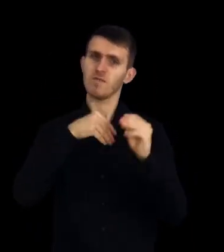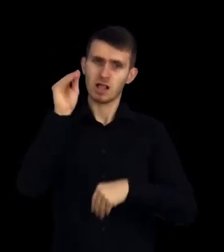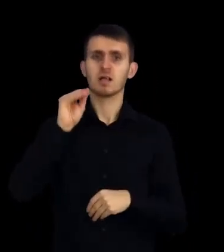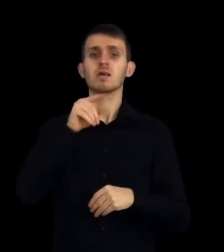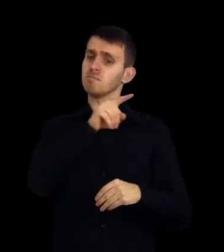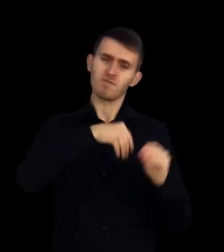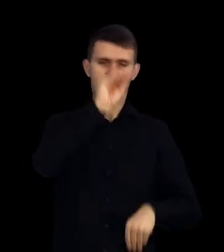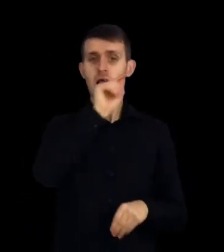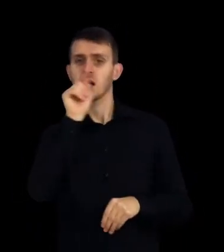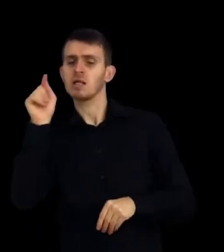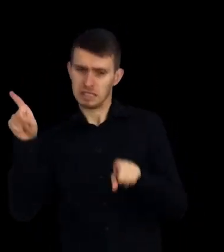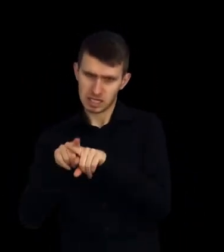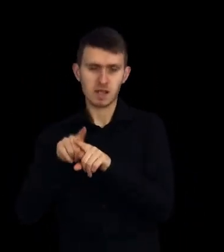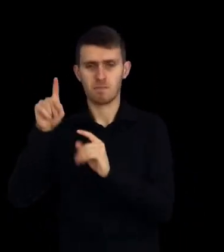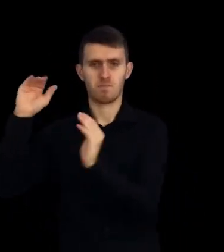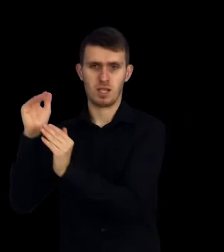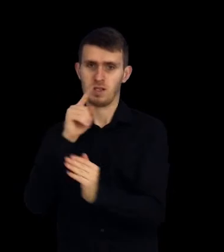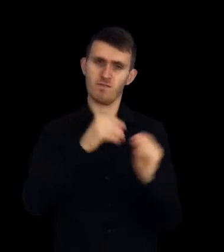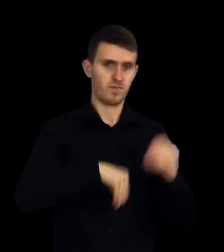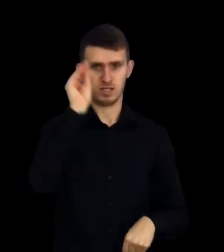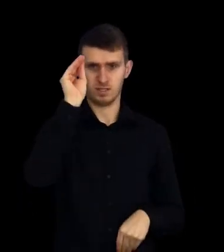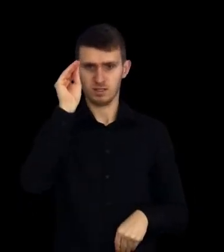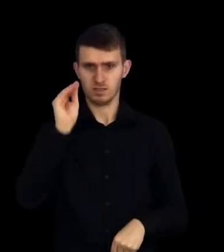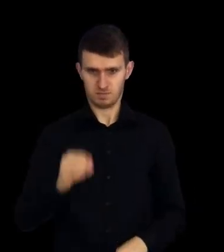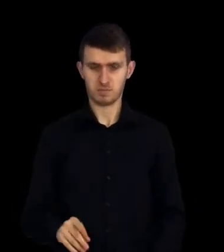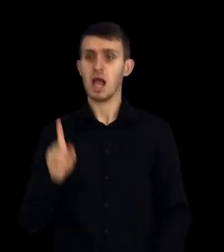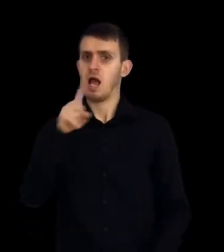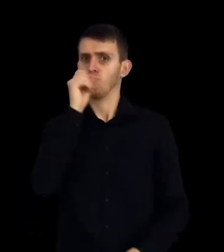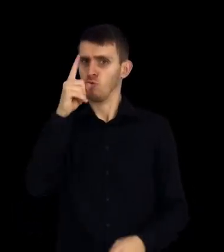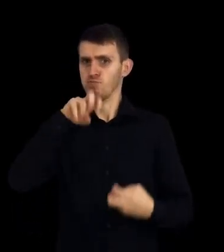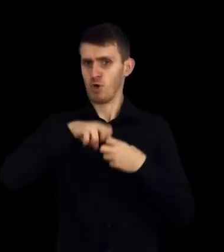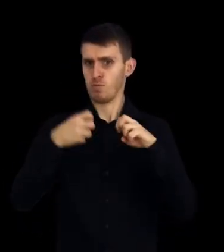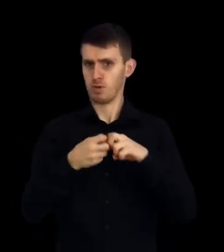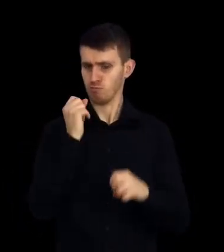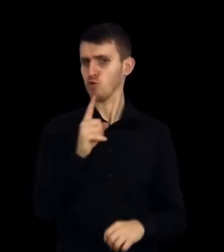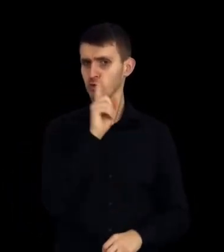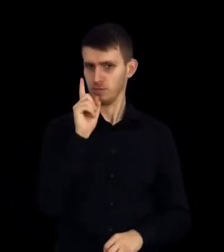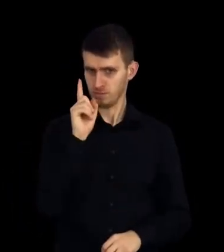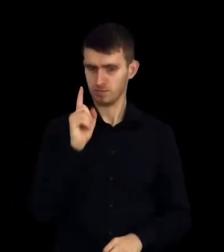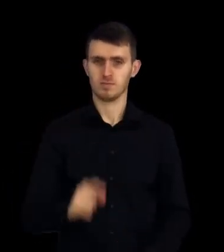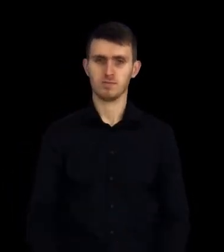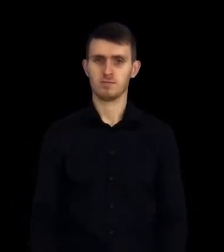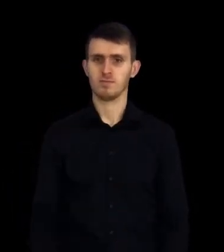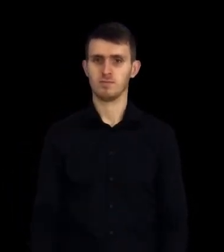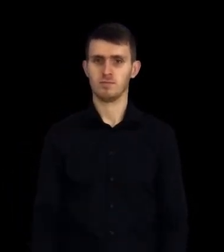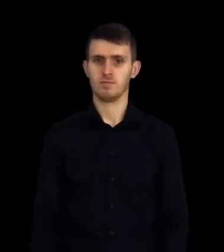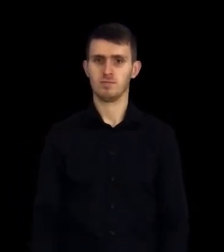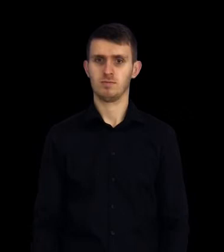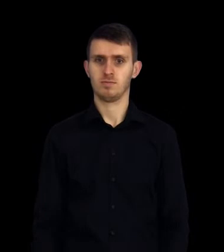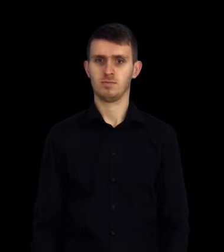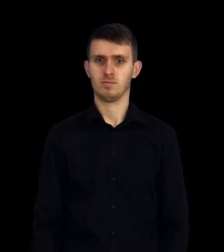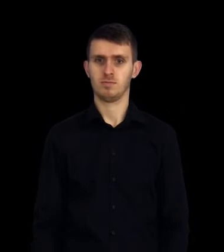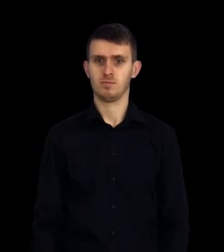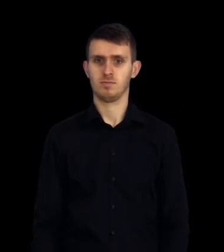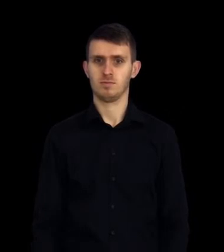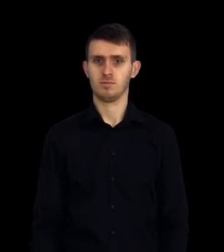litera x ale pozostałych liter też się używa chociaż x stosowany jest powszechnie wiąże